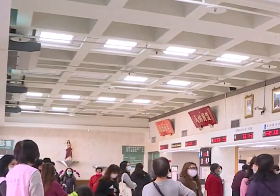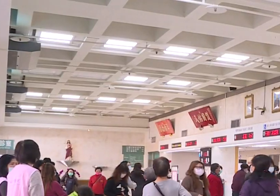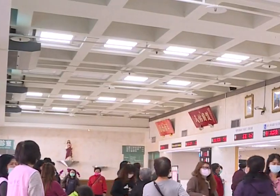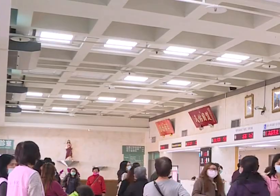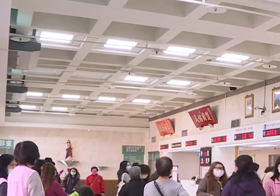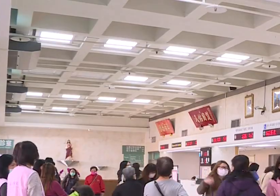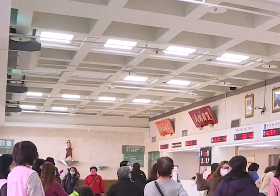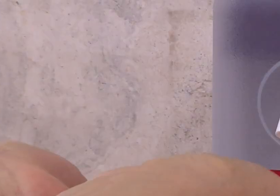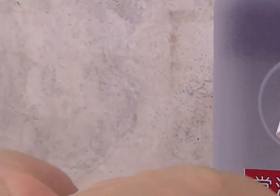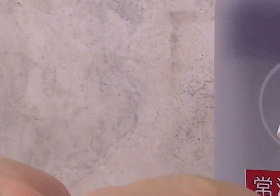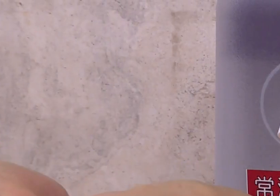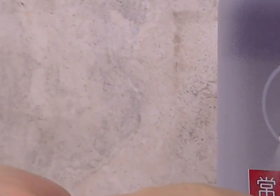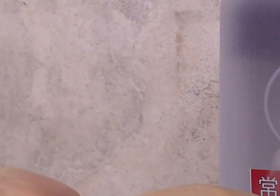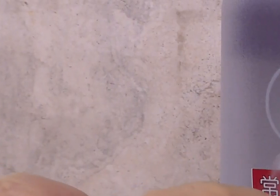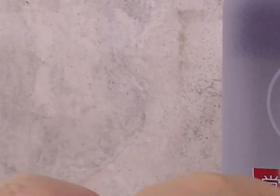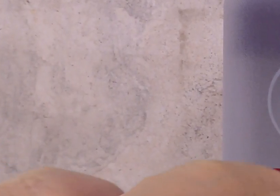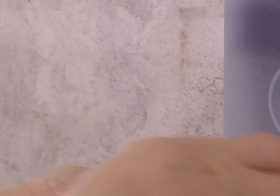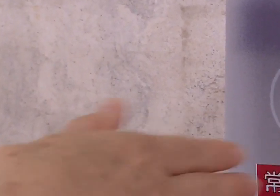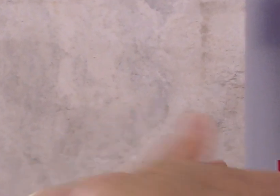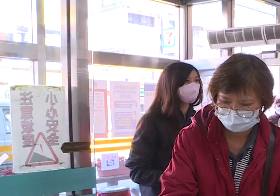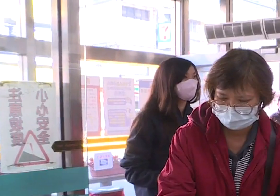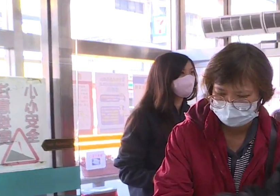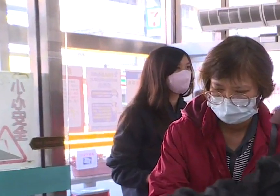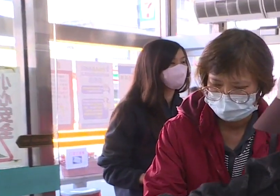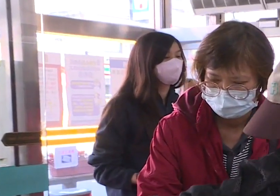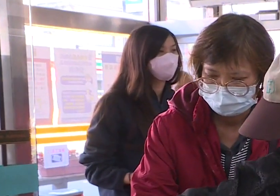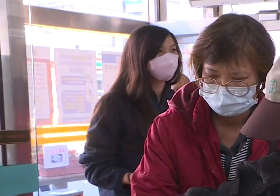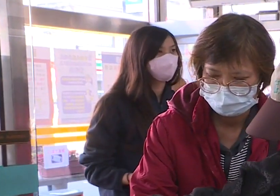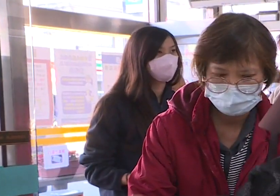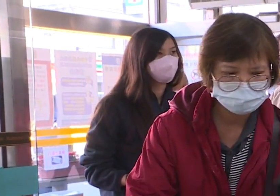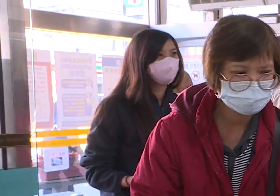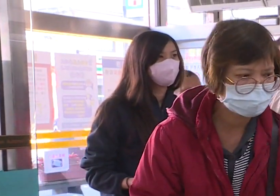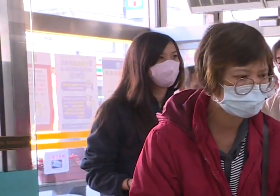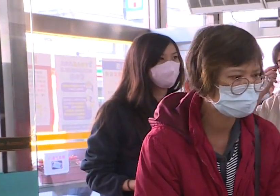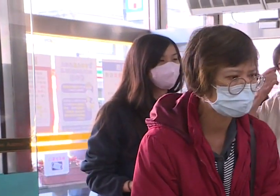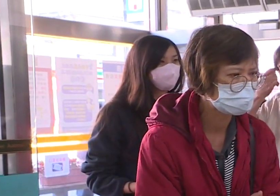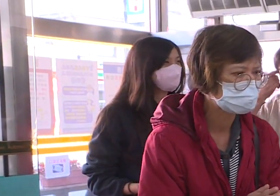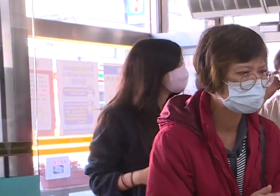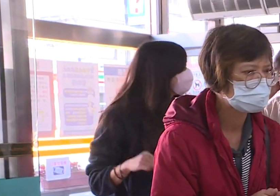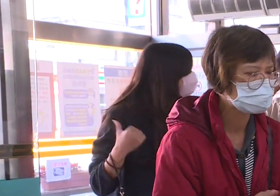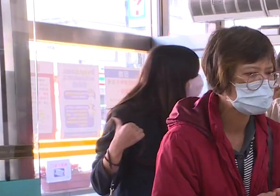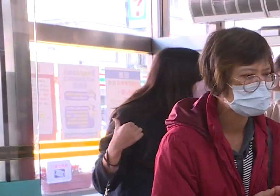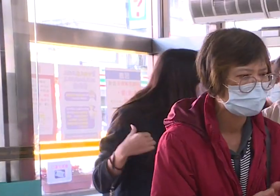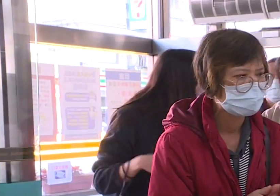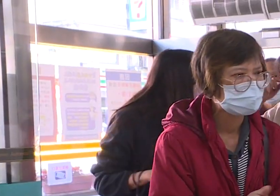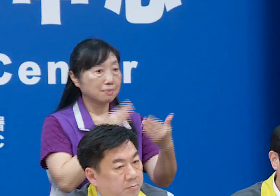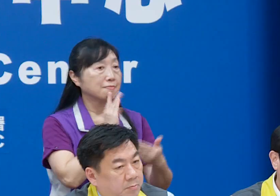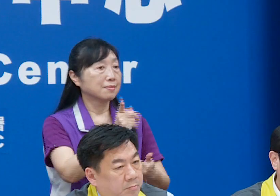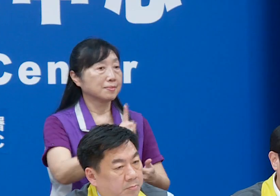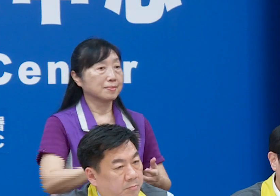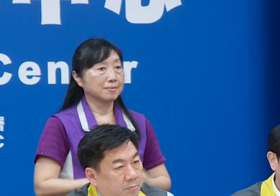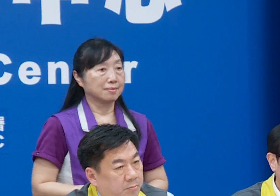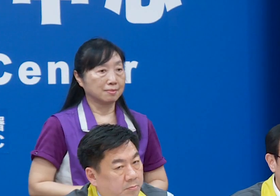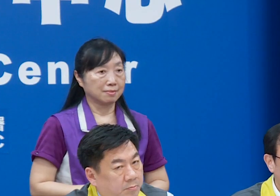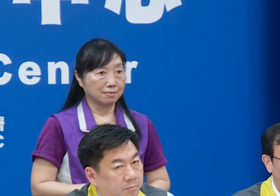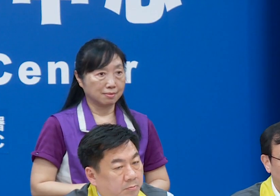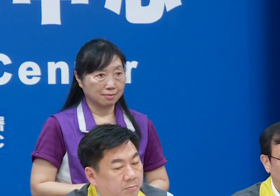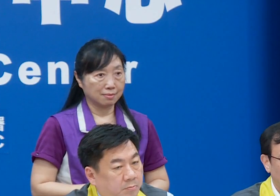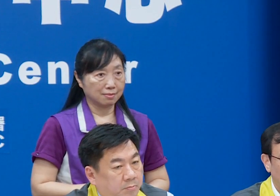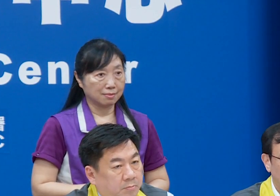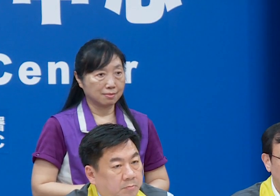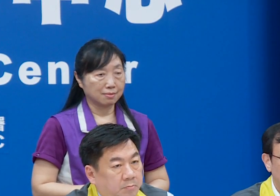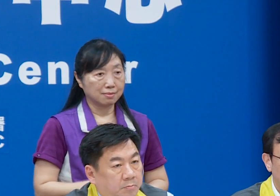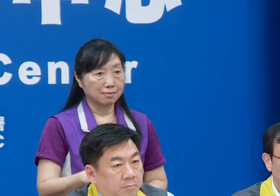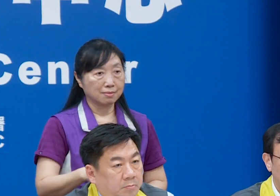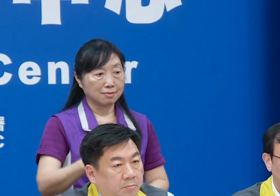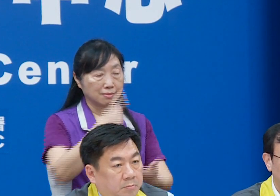超前部署措施，为了防控院内感染，即日起所有访客进出医院时需采登记制， 所有的这个